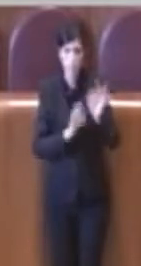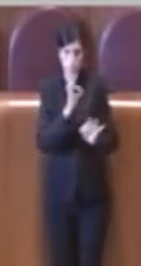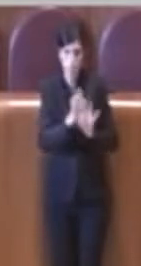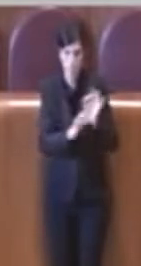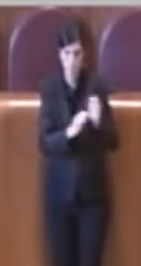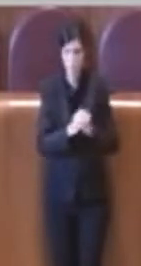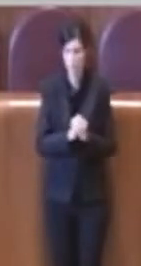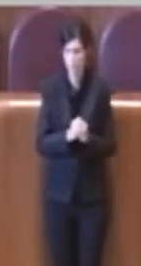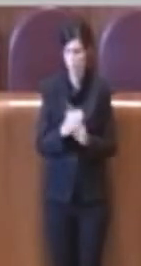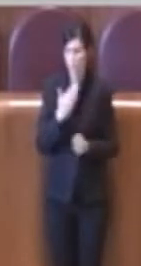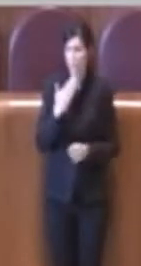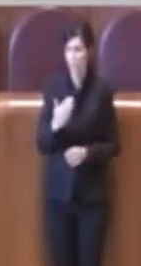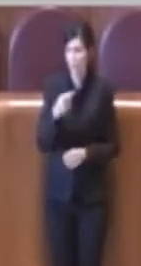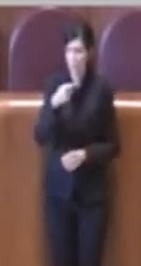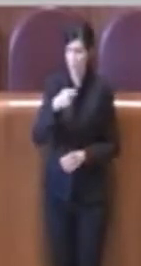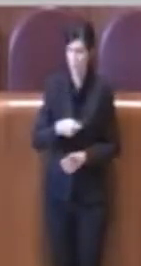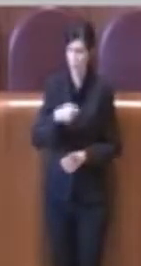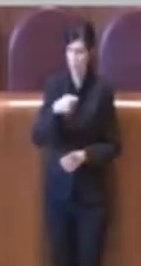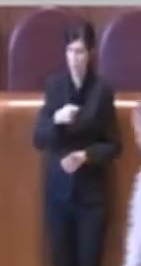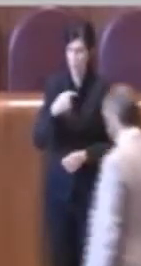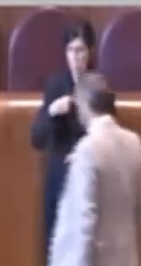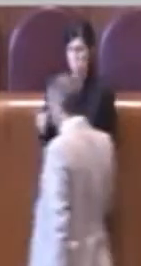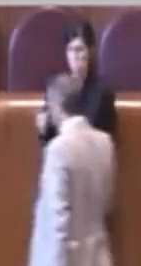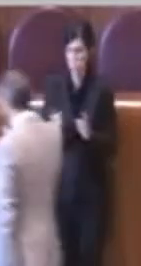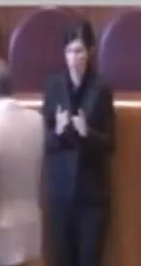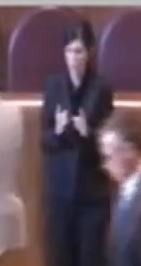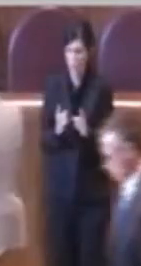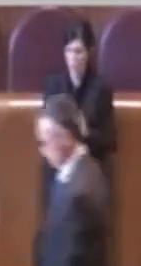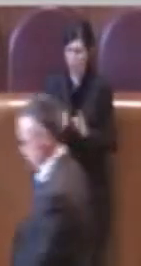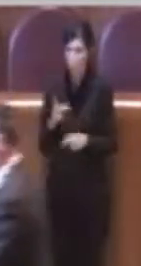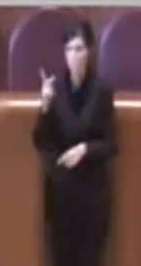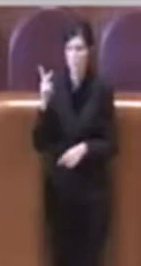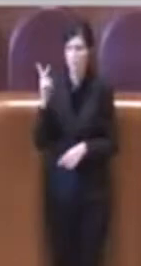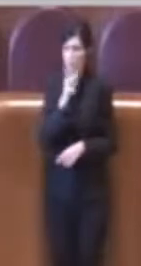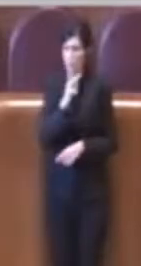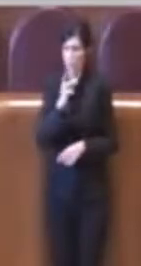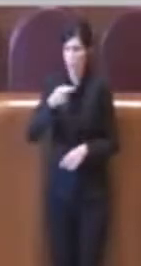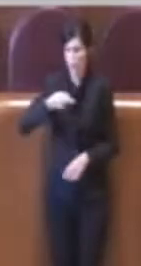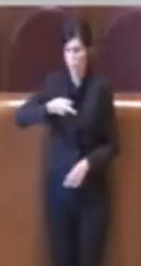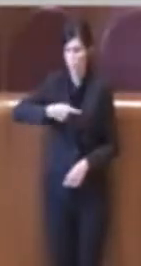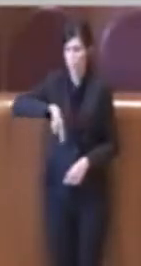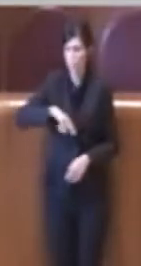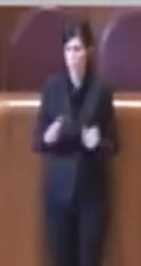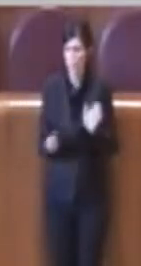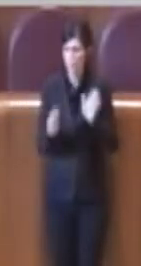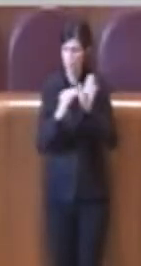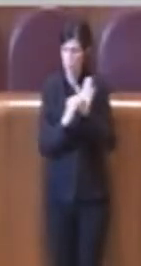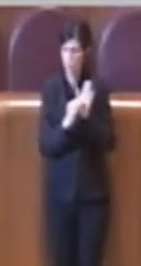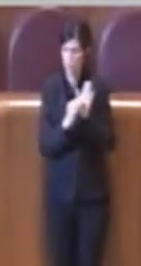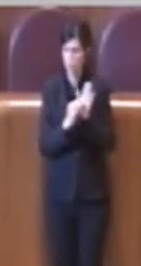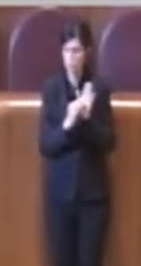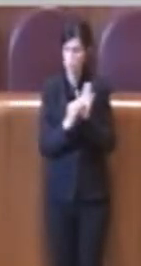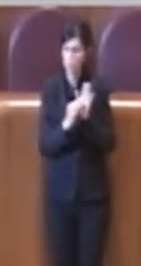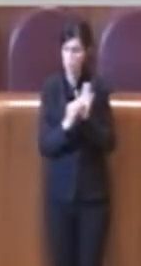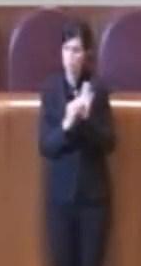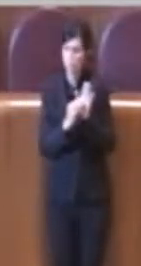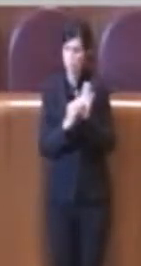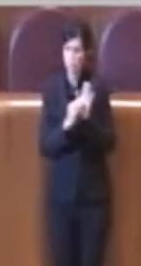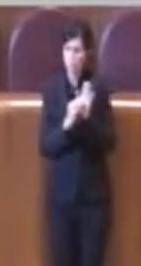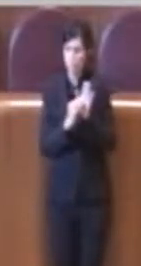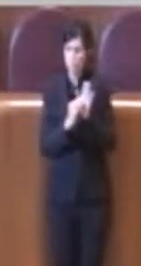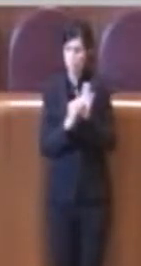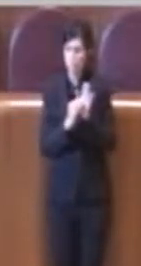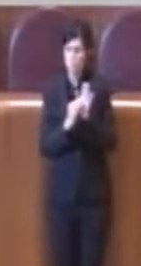grazie presidente sarò breve di fatto noi inseriamo con questo emendamento nel dispositivo